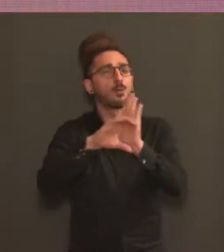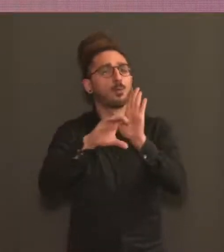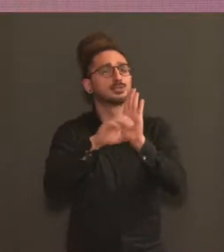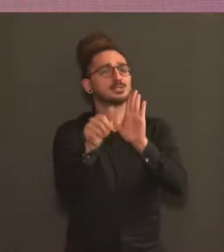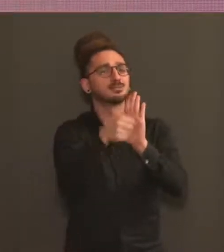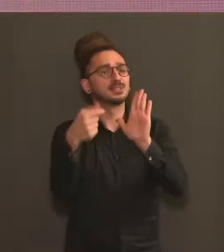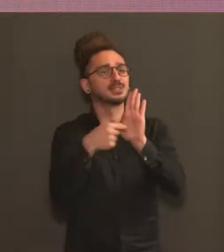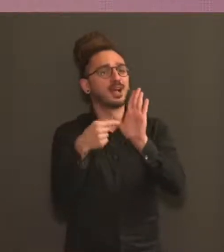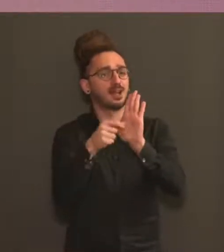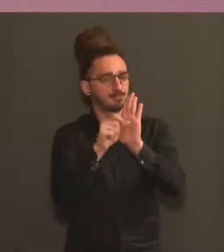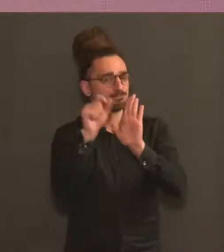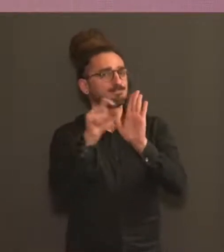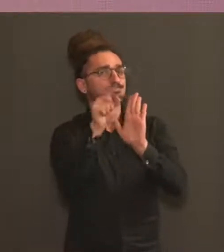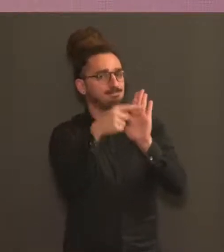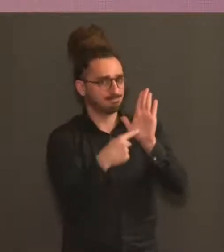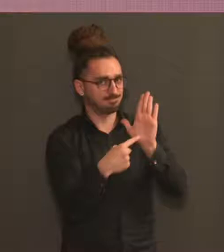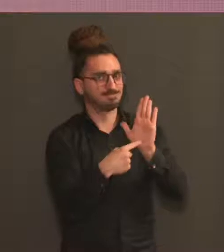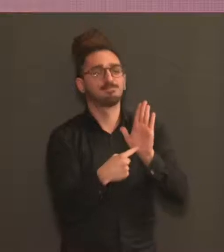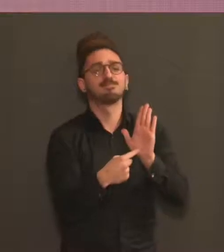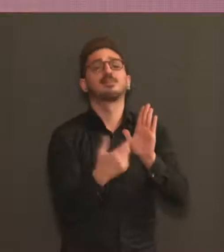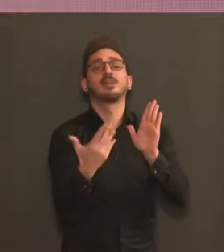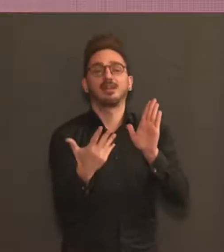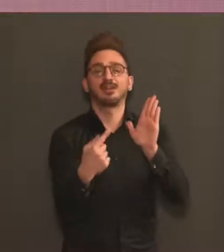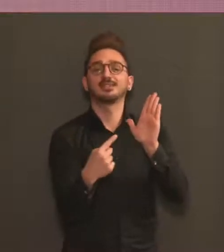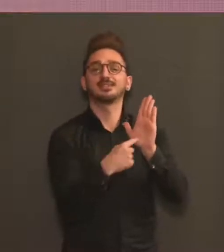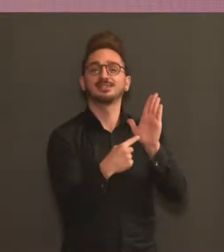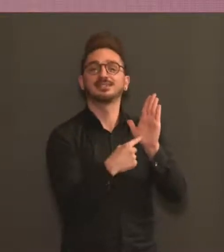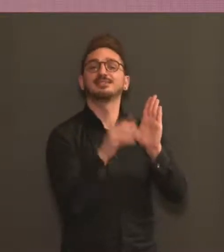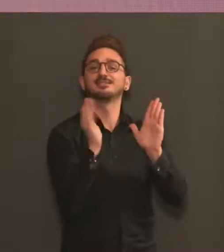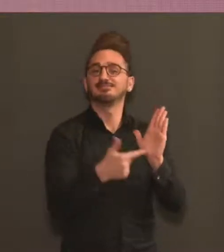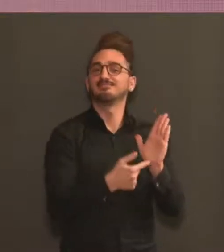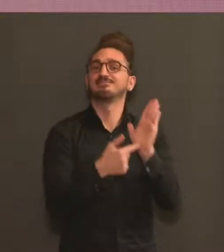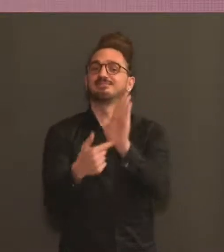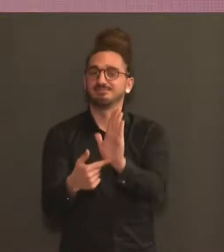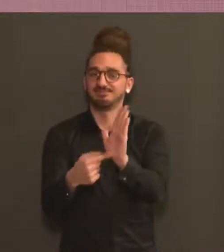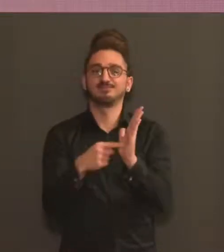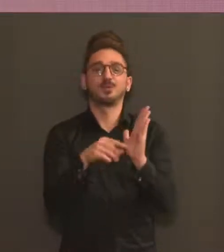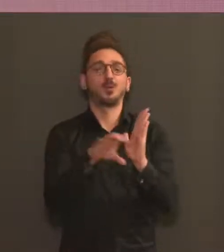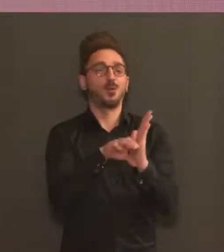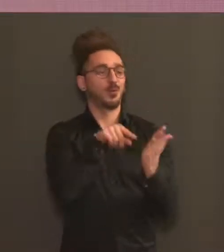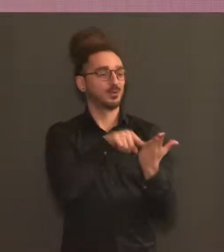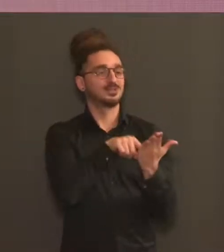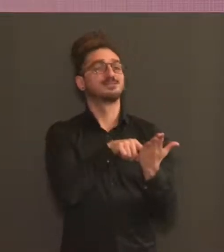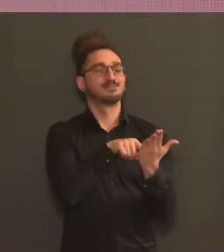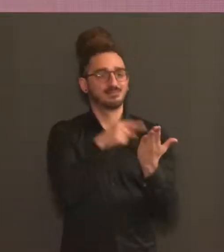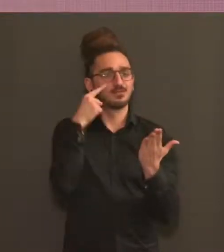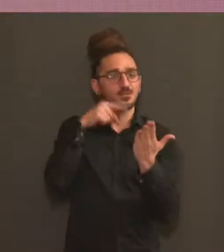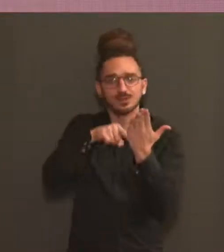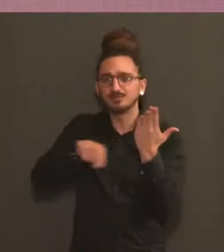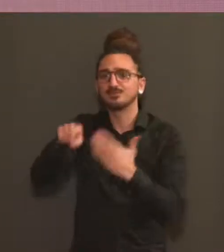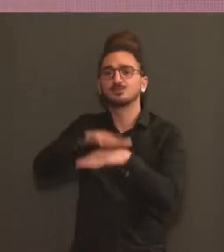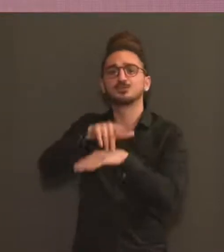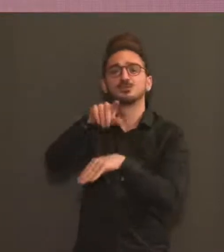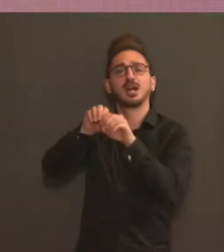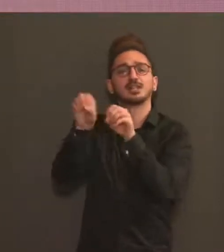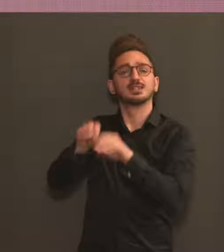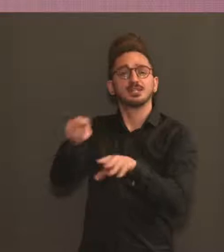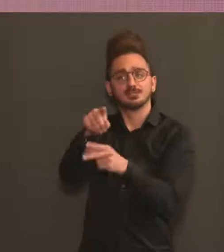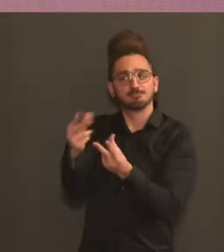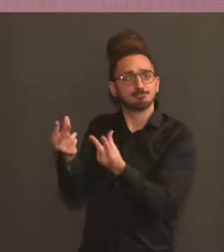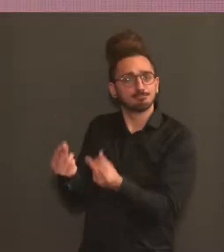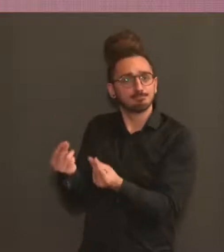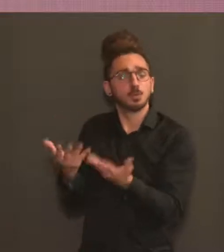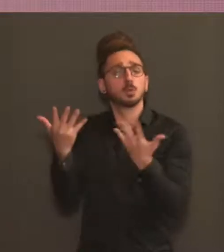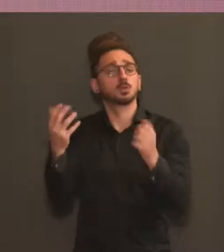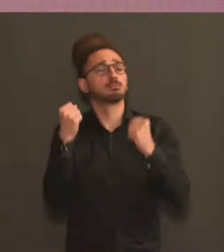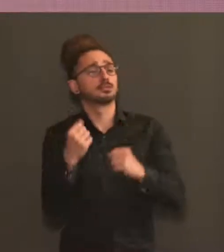ensuite s'enregistrer sur un site internet ou par téléphone pour fixer ou pour confirmer son rendez-vous dans